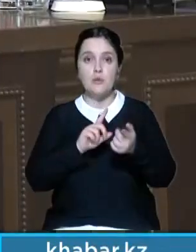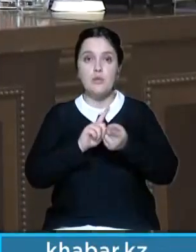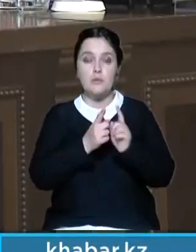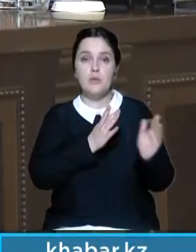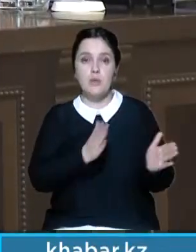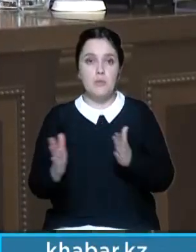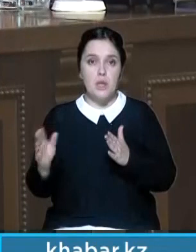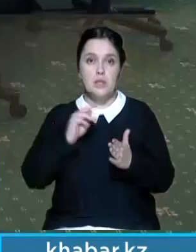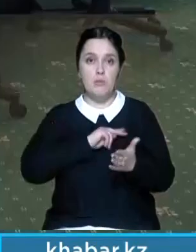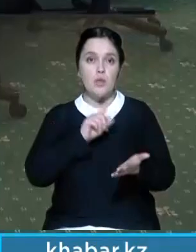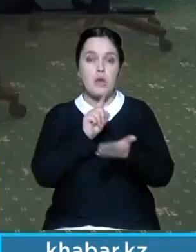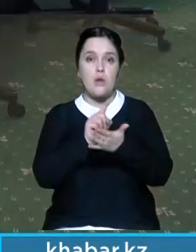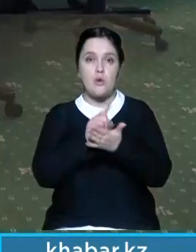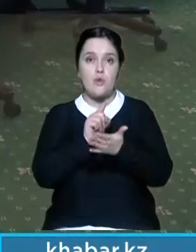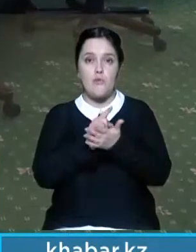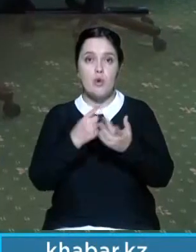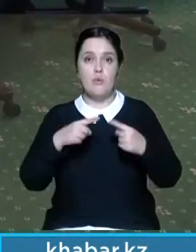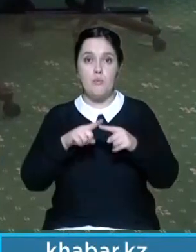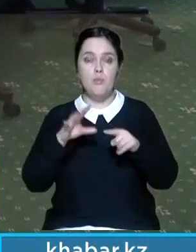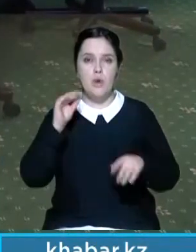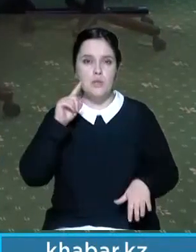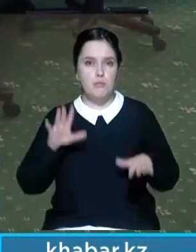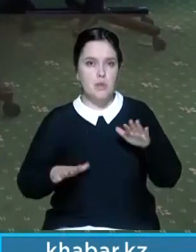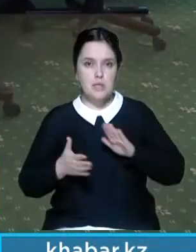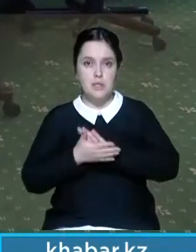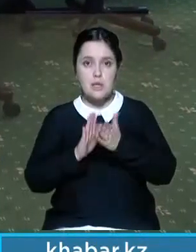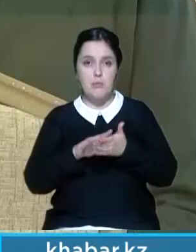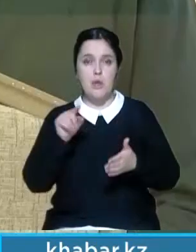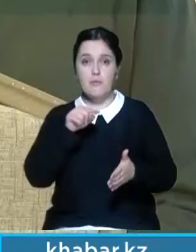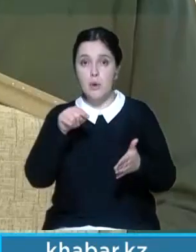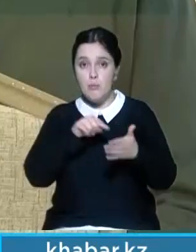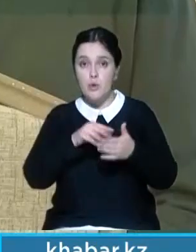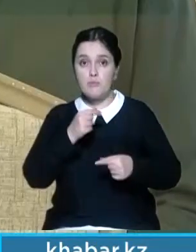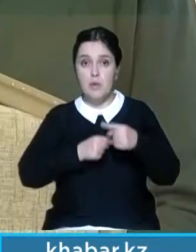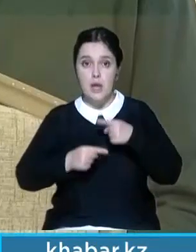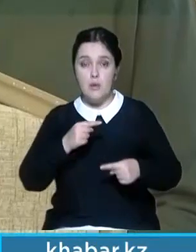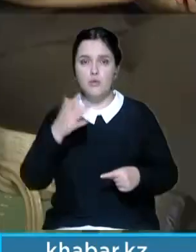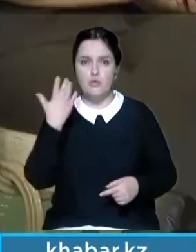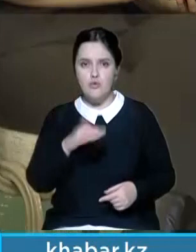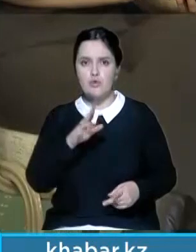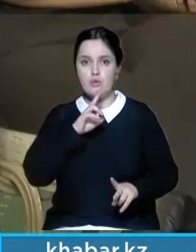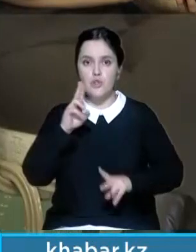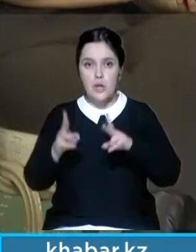планируют изменить порядок работы налоговых органов по сомнительным сделкам это вопро